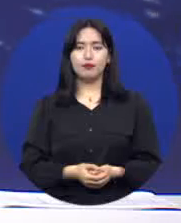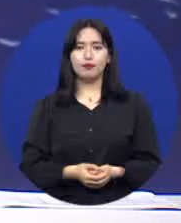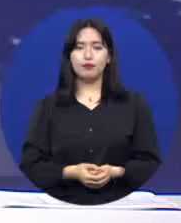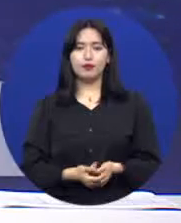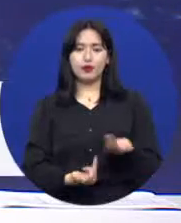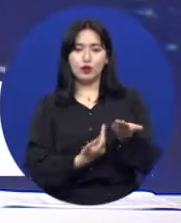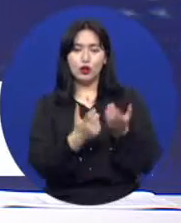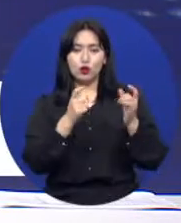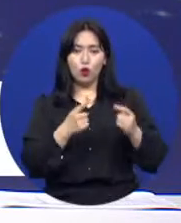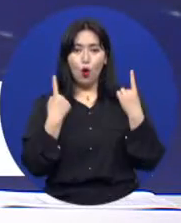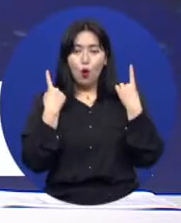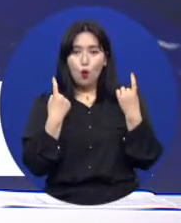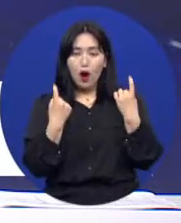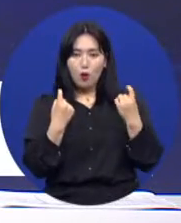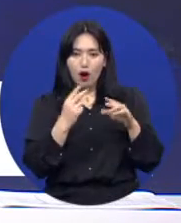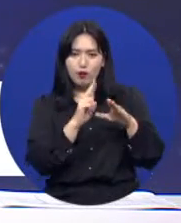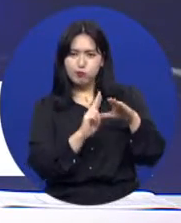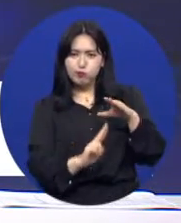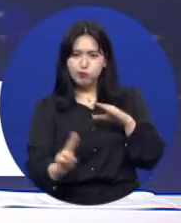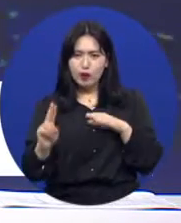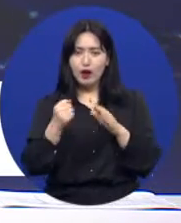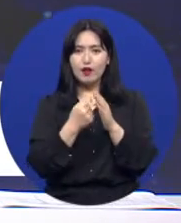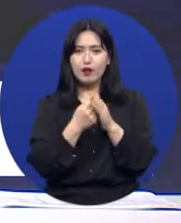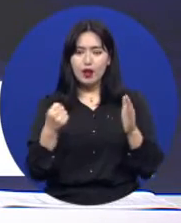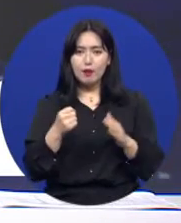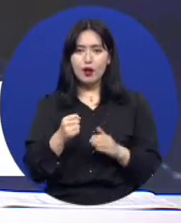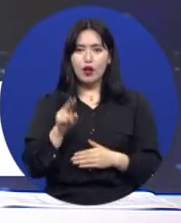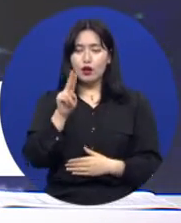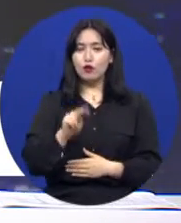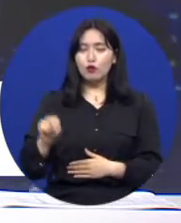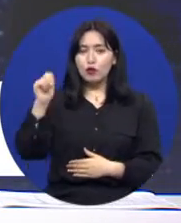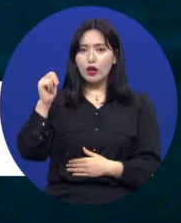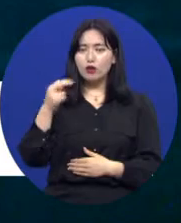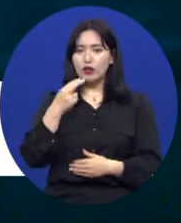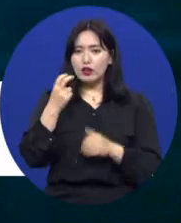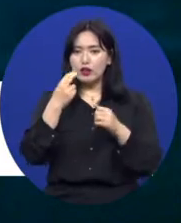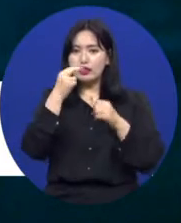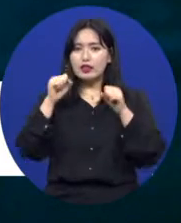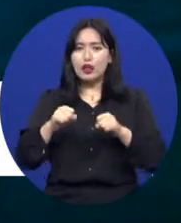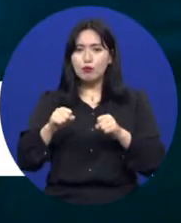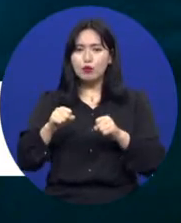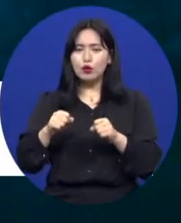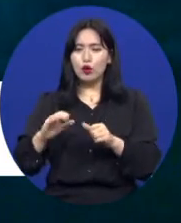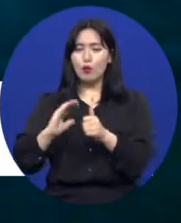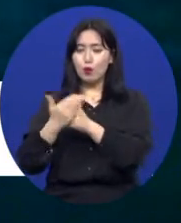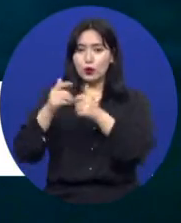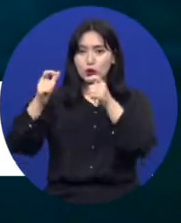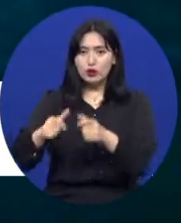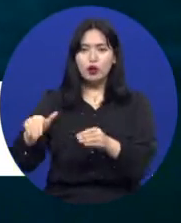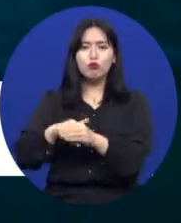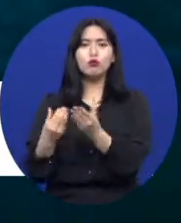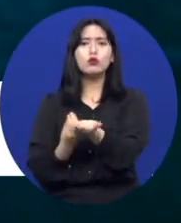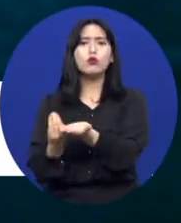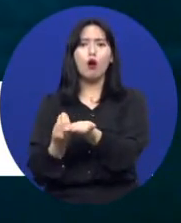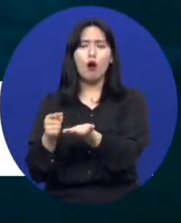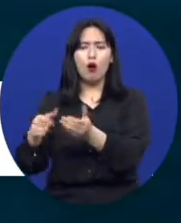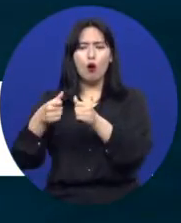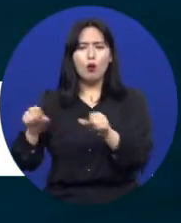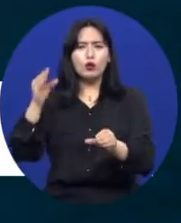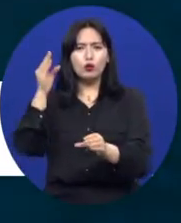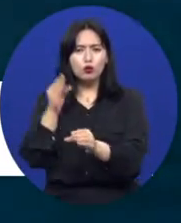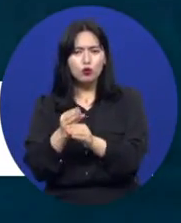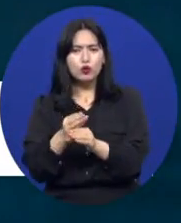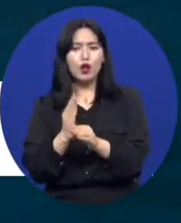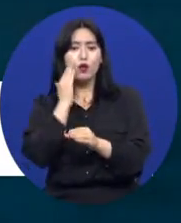제주도는 관광 잠수함 운행으로 유네스코 생물권보전지역 인소 기법 문서 밀대 바다 속이 훼손되고 있다는 녹색 연합에